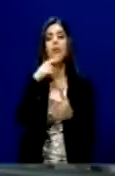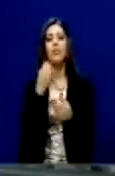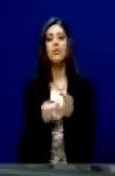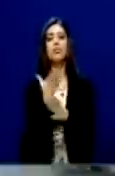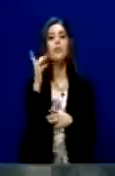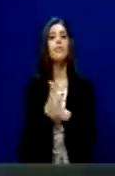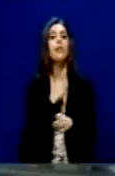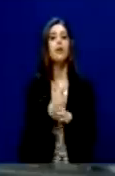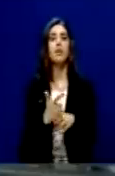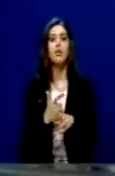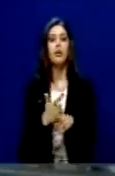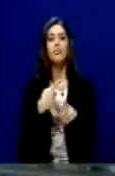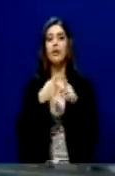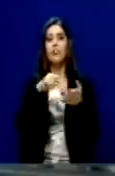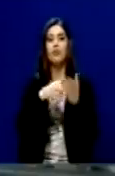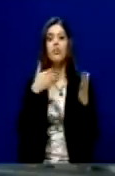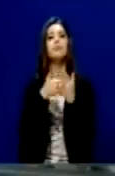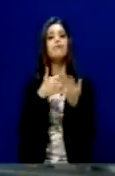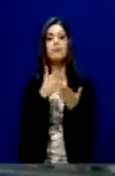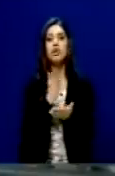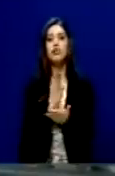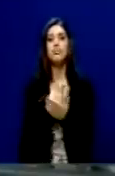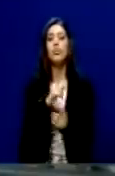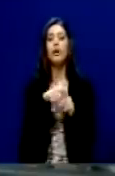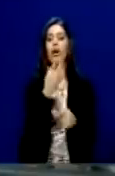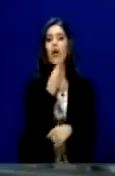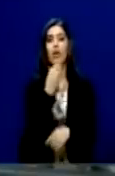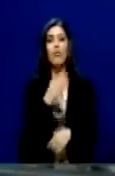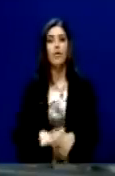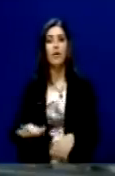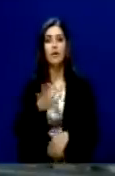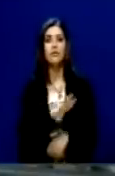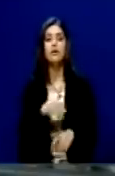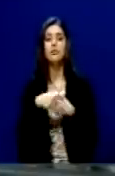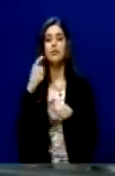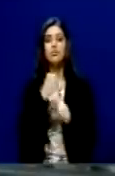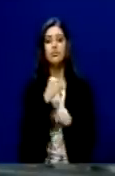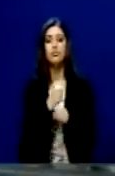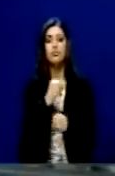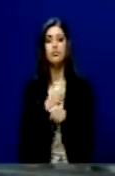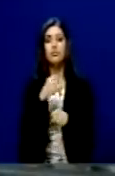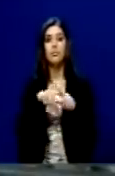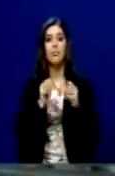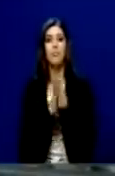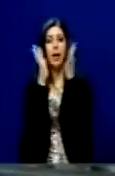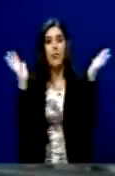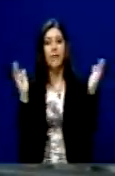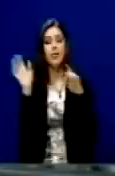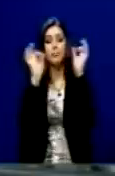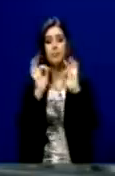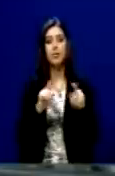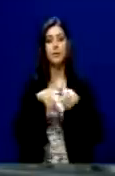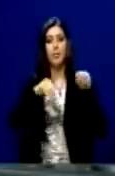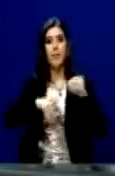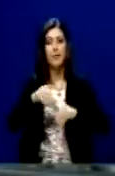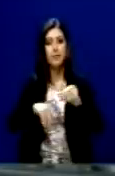mund të mos mbijë fare. Në këto probleme kanë hasur bujqit e komunës së Rauvecit, pothuajse e gjithë puna e tyre pranverore ku bëjnë përgatitjet